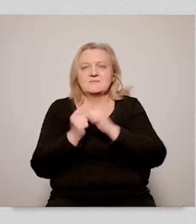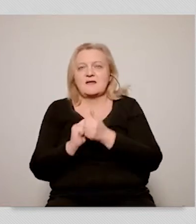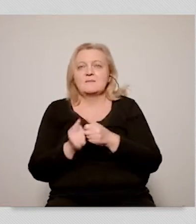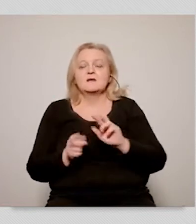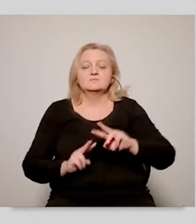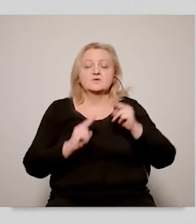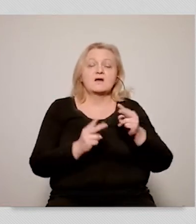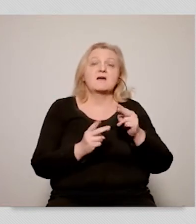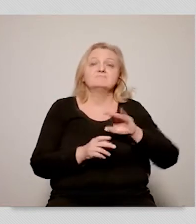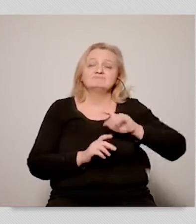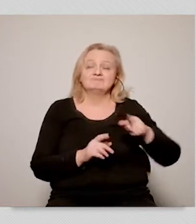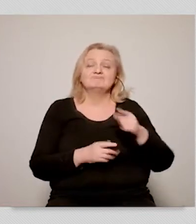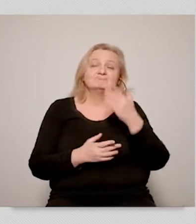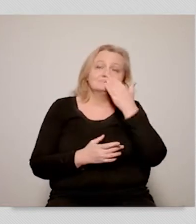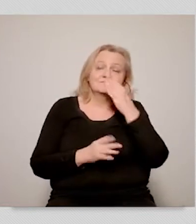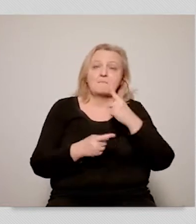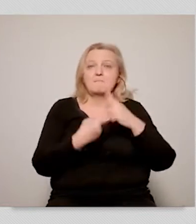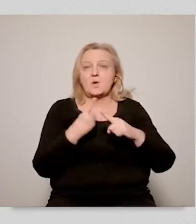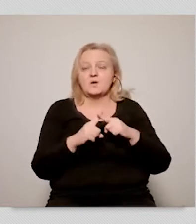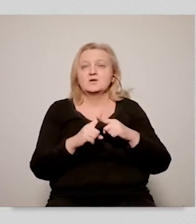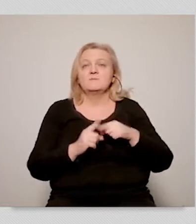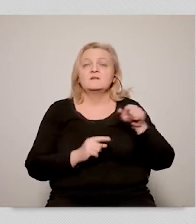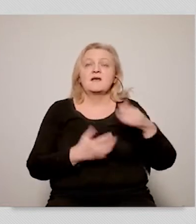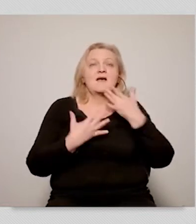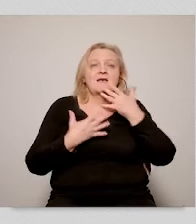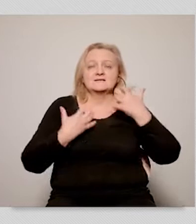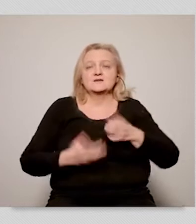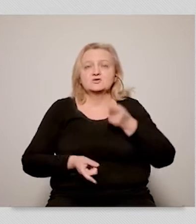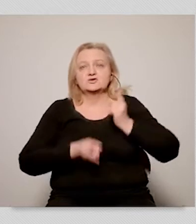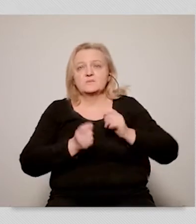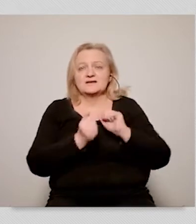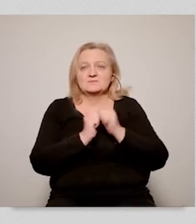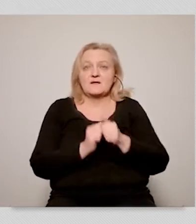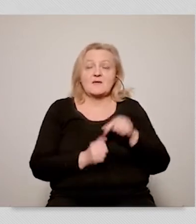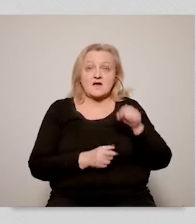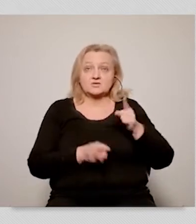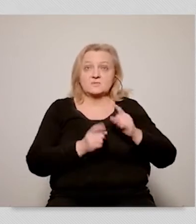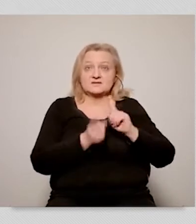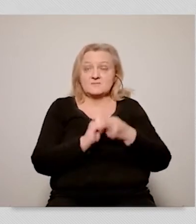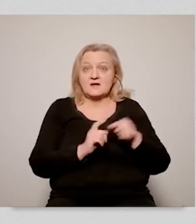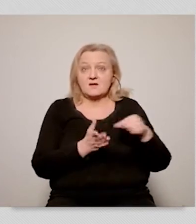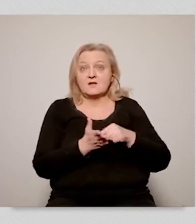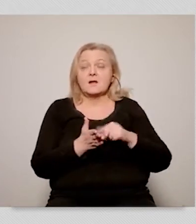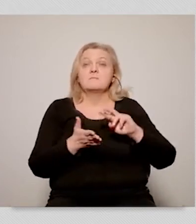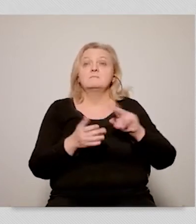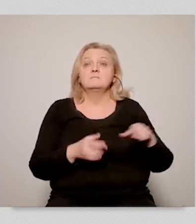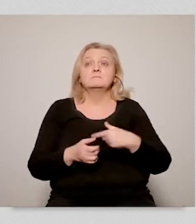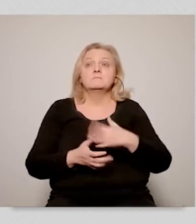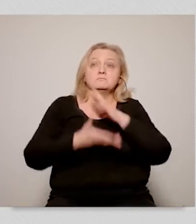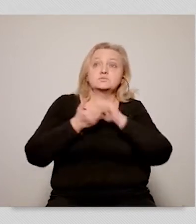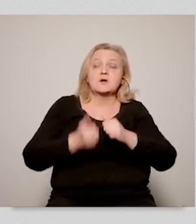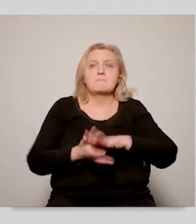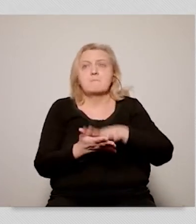polityczne właśnie, dążąc do szybkiej zmiany, nie widząc jak w ten sposób mogą, stosując strategię np. straszenia